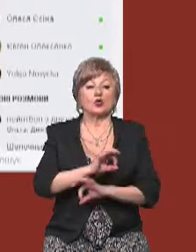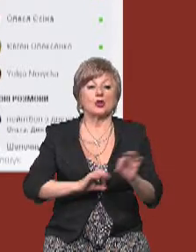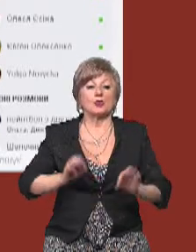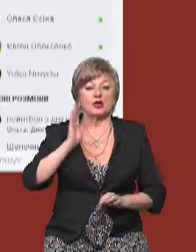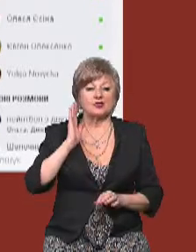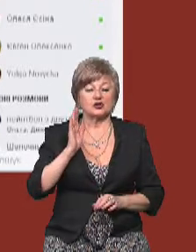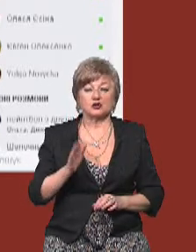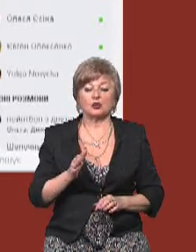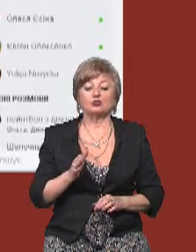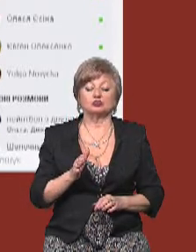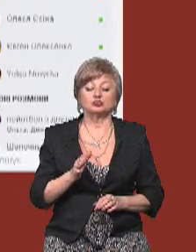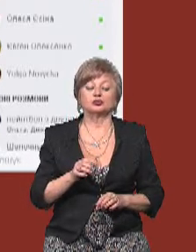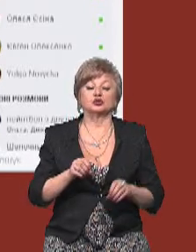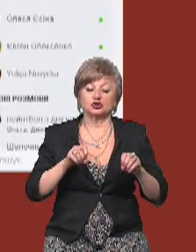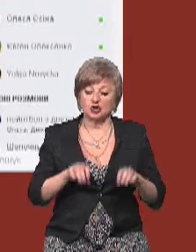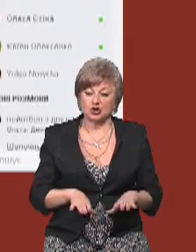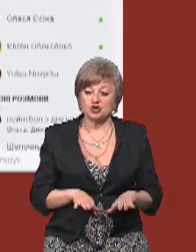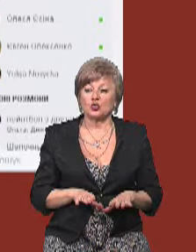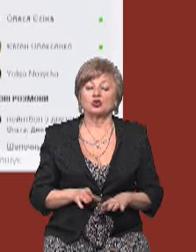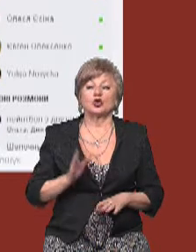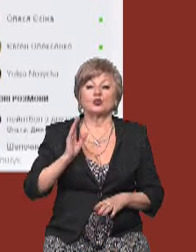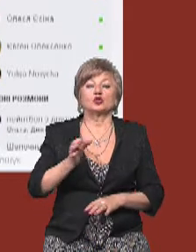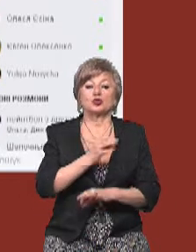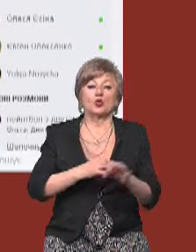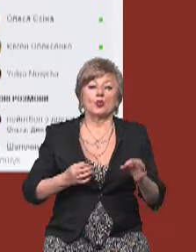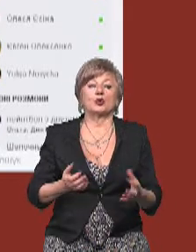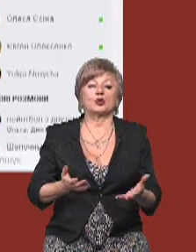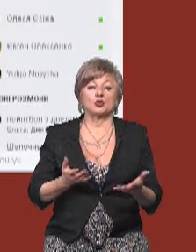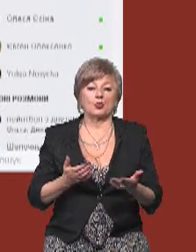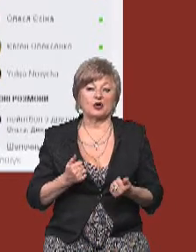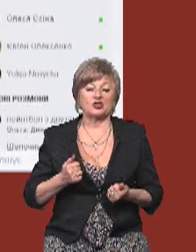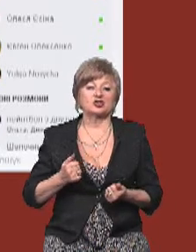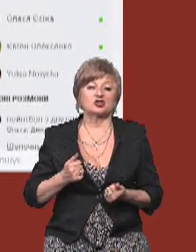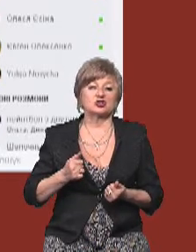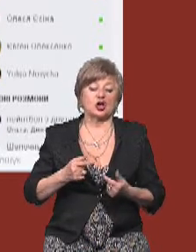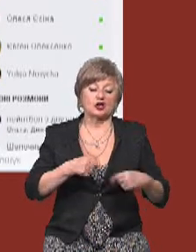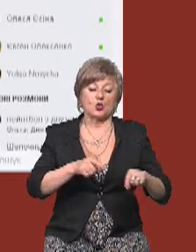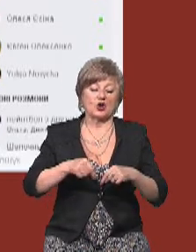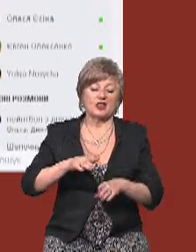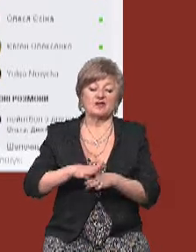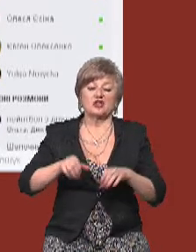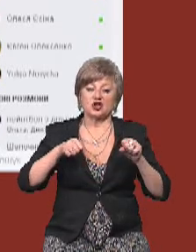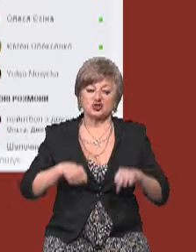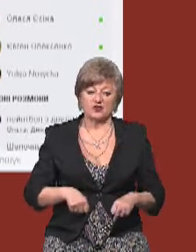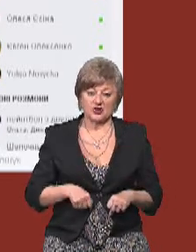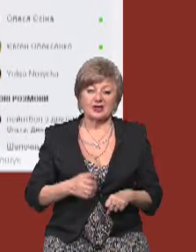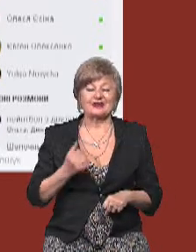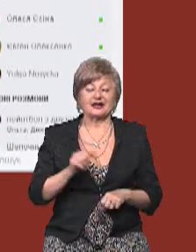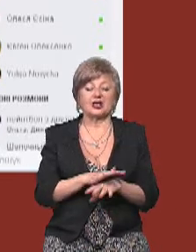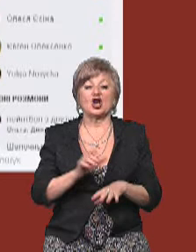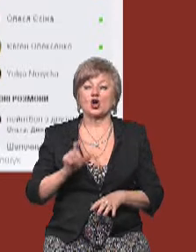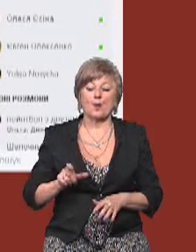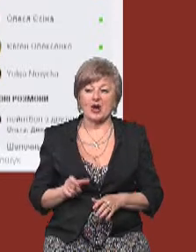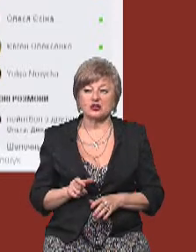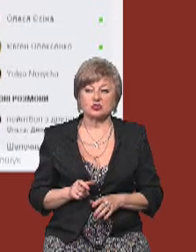буде схвалено. Даний законопроект після обговорення підтримано всіма заінтересованими органами виконавчої влади та громадськості.